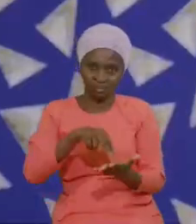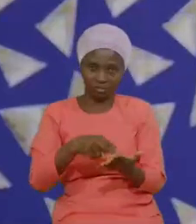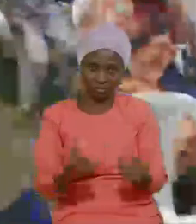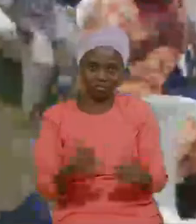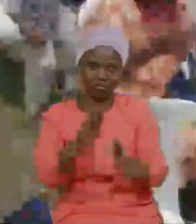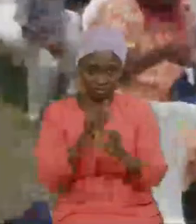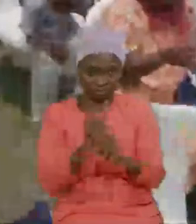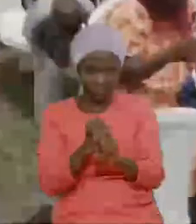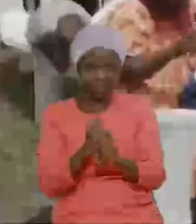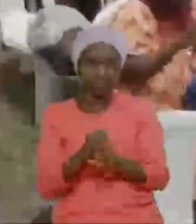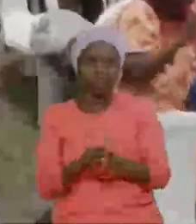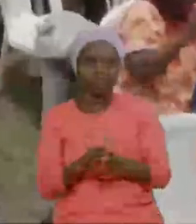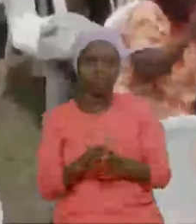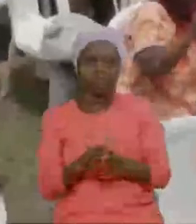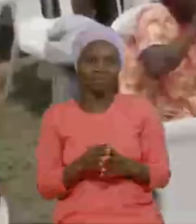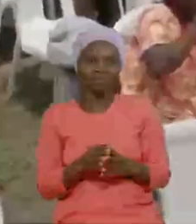Lève-toi et reçois.